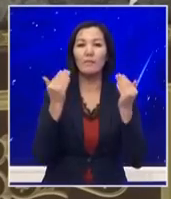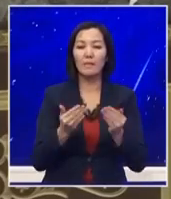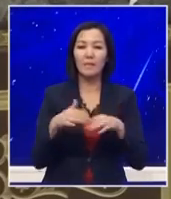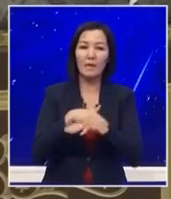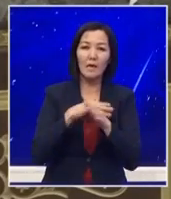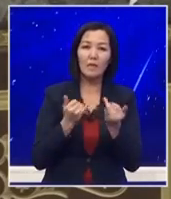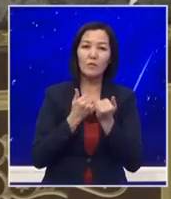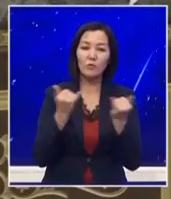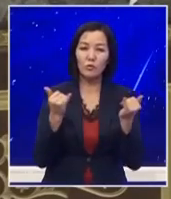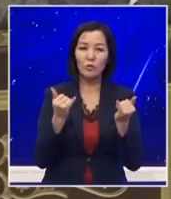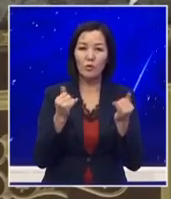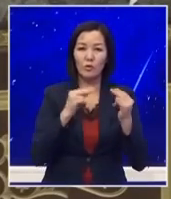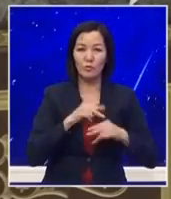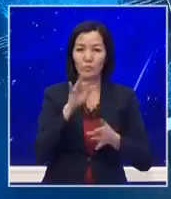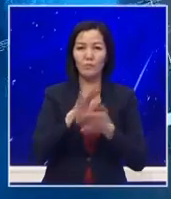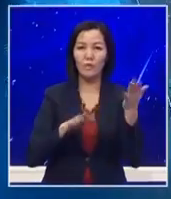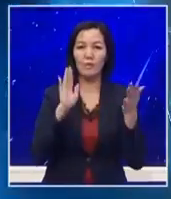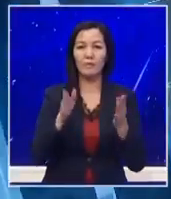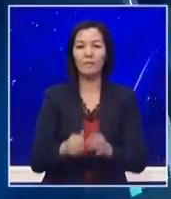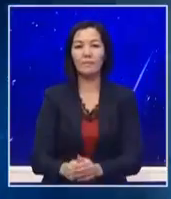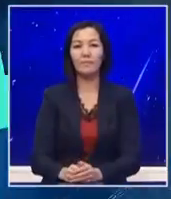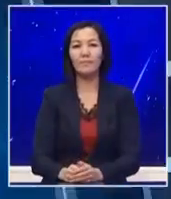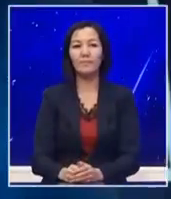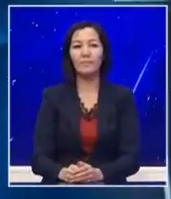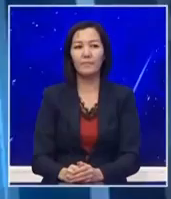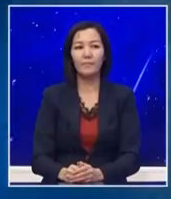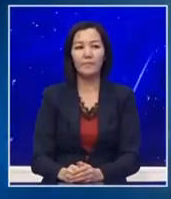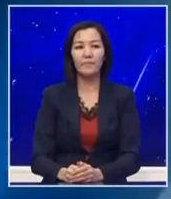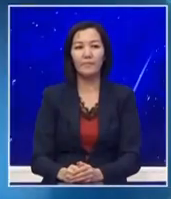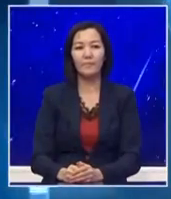халық мүддесі үшін жұмыс істей беремін. Гүлжанат Мақұлжанова,